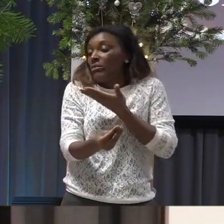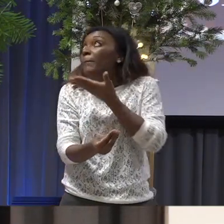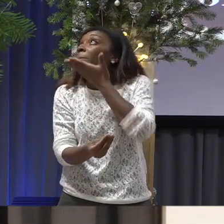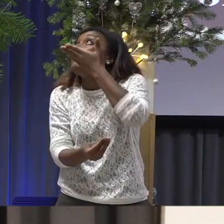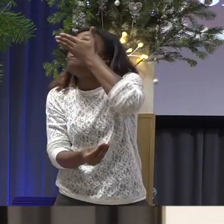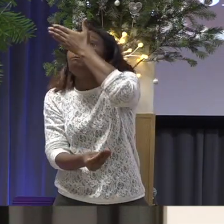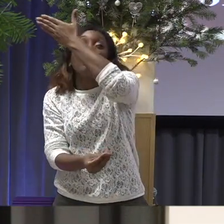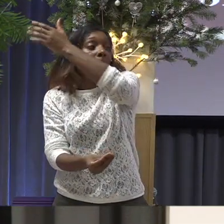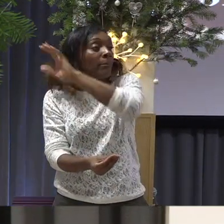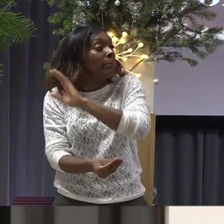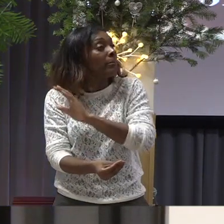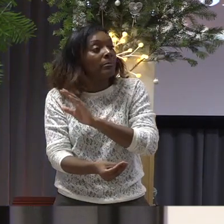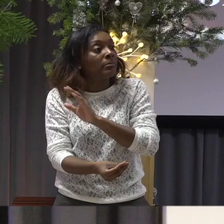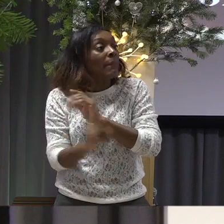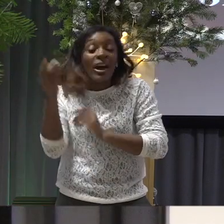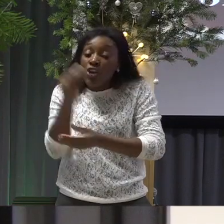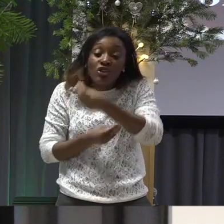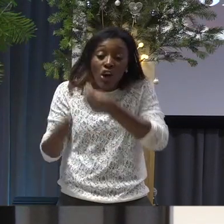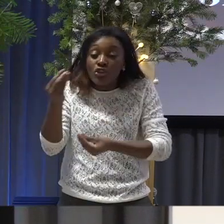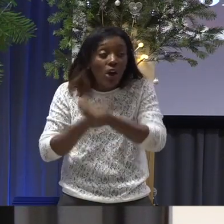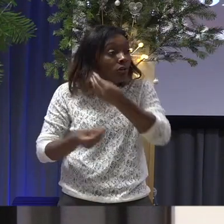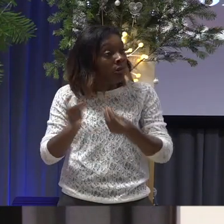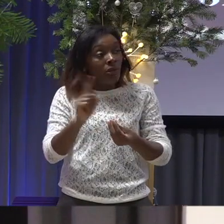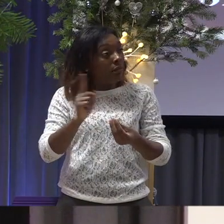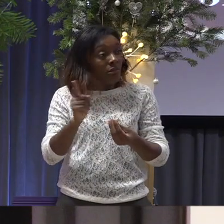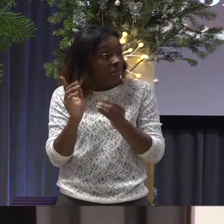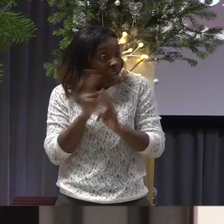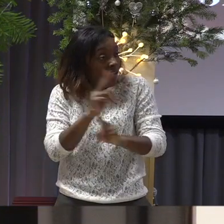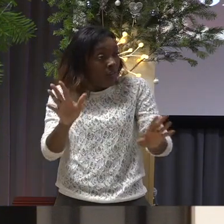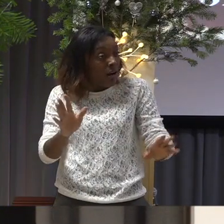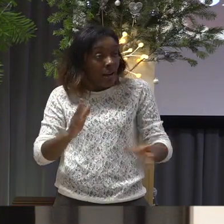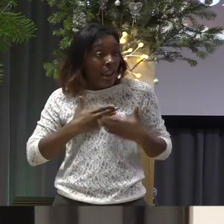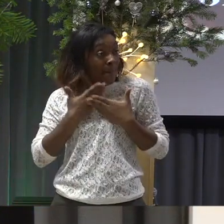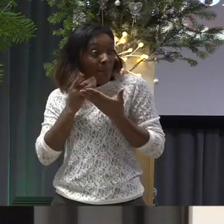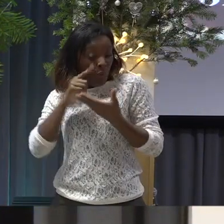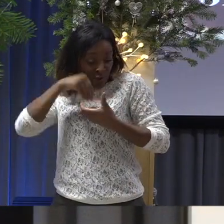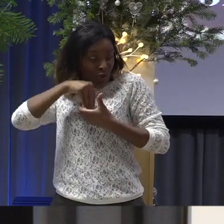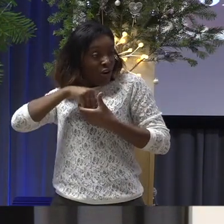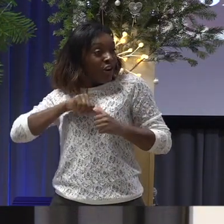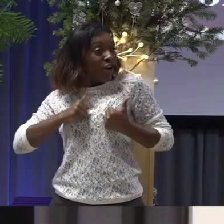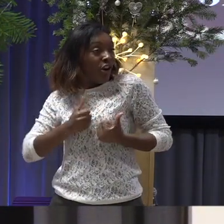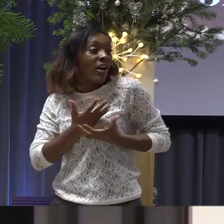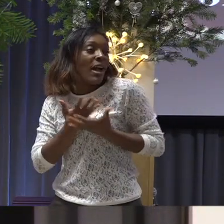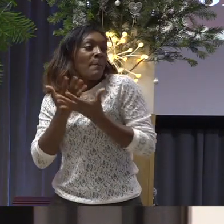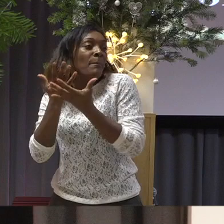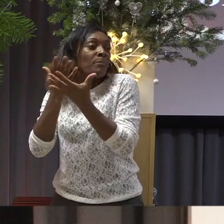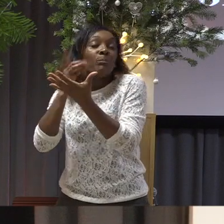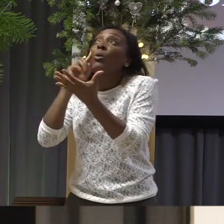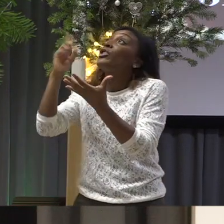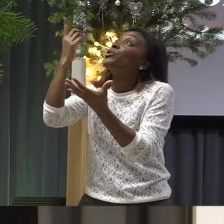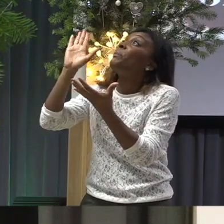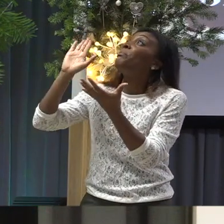donnait, hein. Pas par rapport à ce que Dieu lui donnait, mais par rapport à ce que Dieu